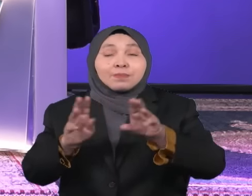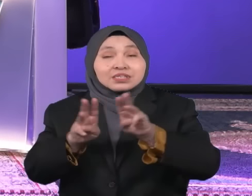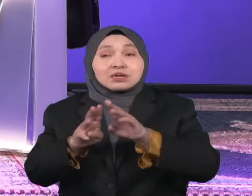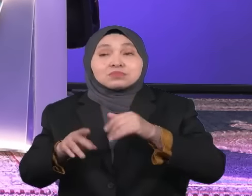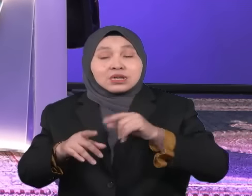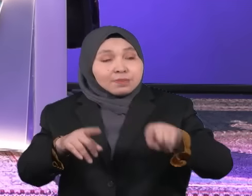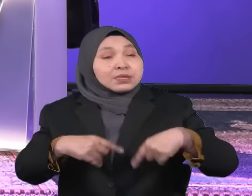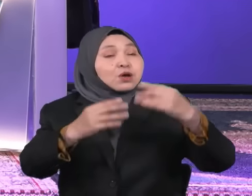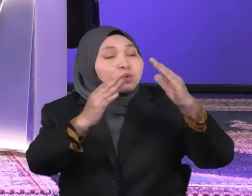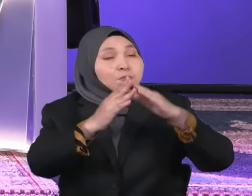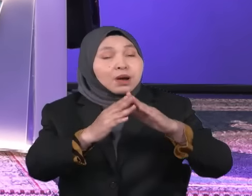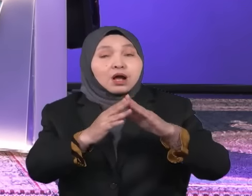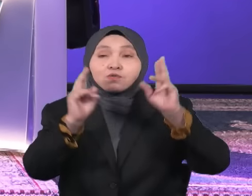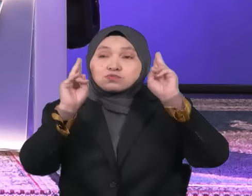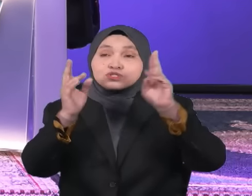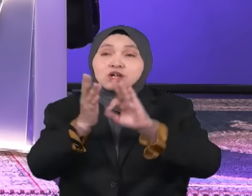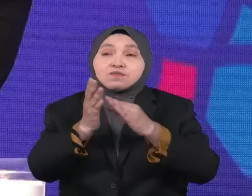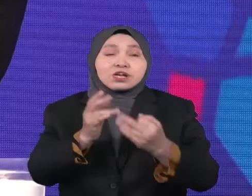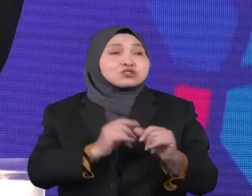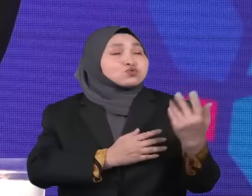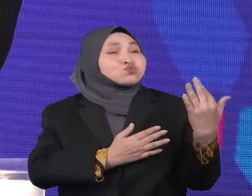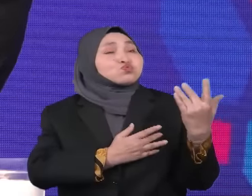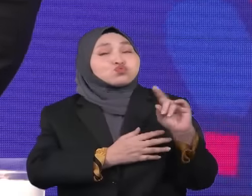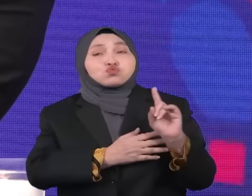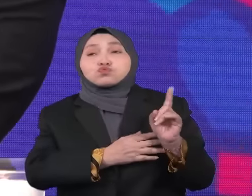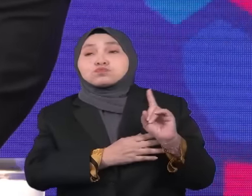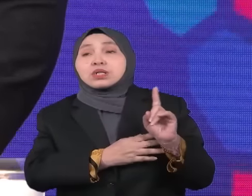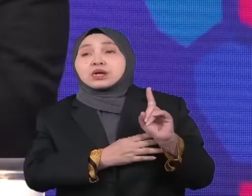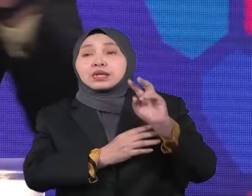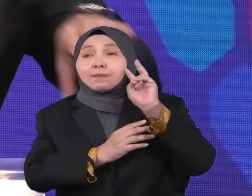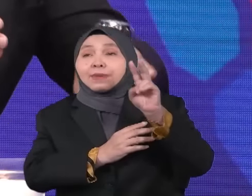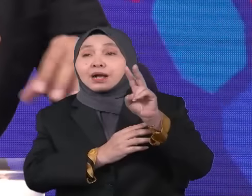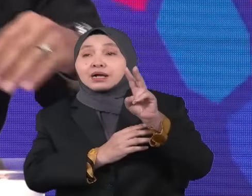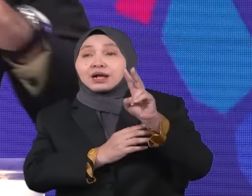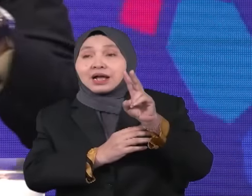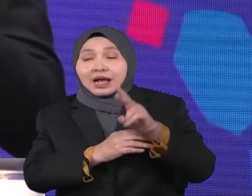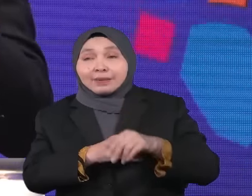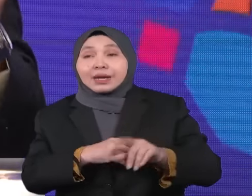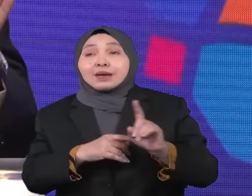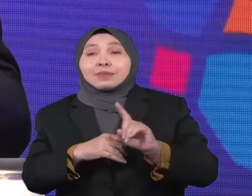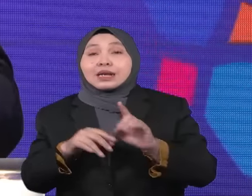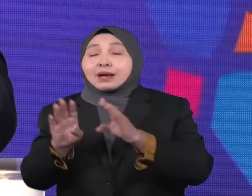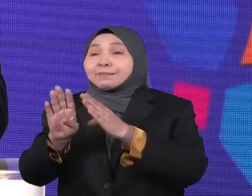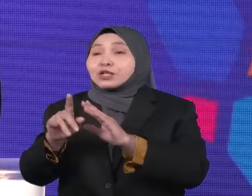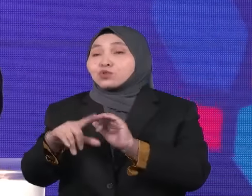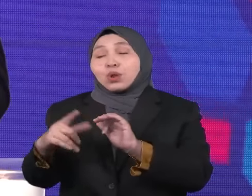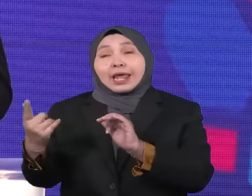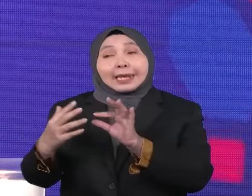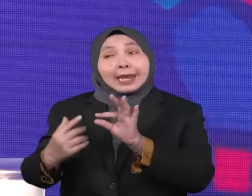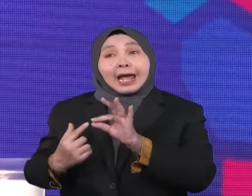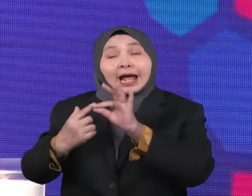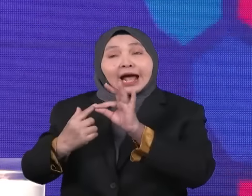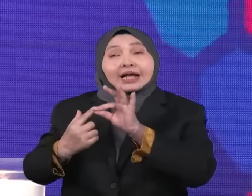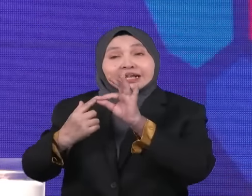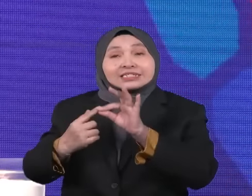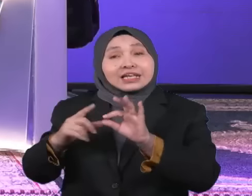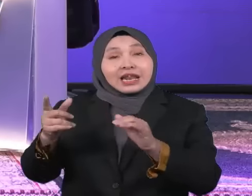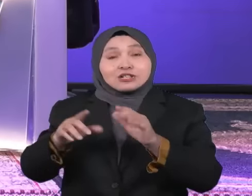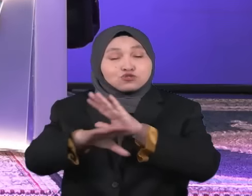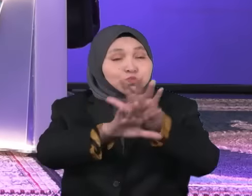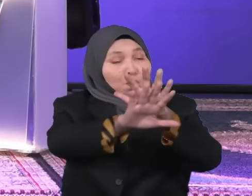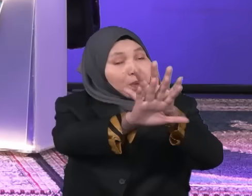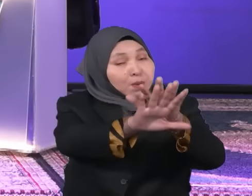Safas kan. Safas tunggu mana-mana kan, nampak je. Maknanya pintu lain. Pintu khas. Kan? Yang lain semua